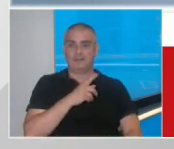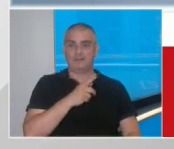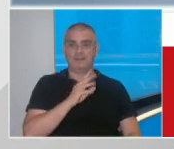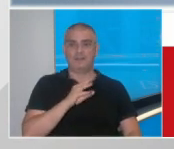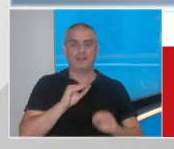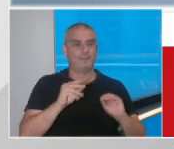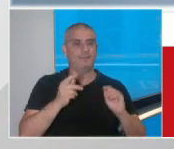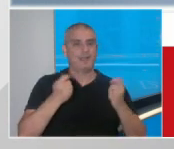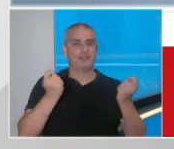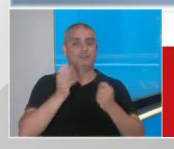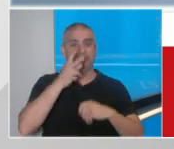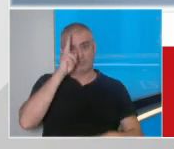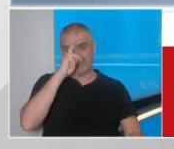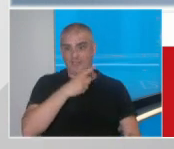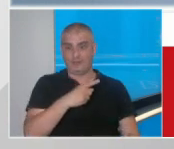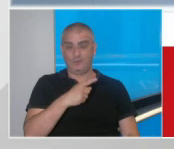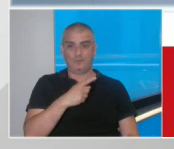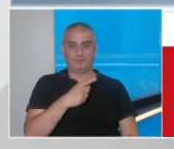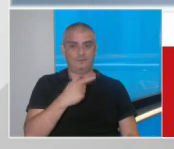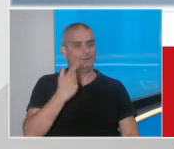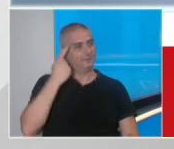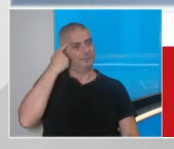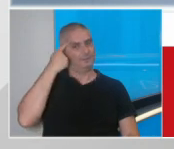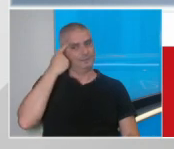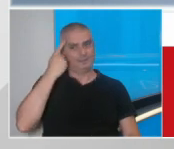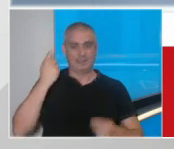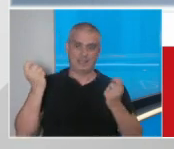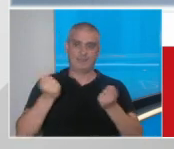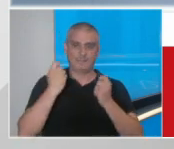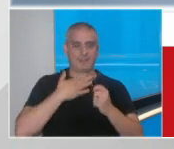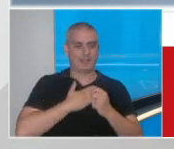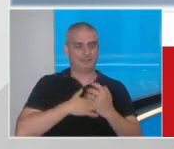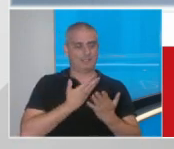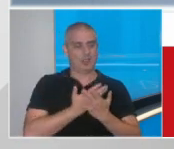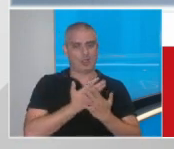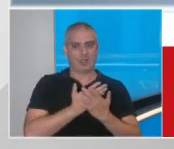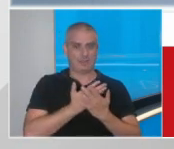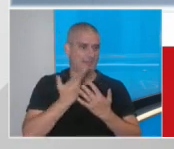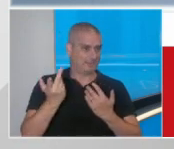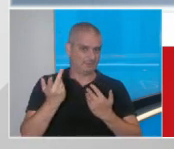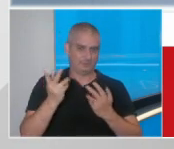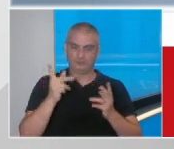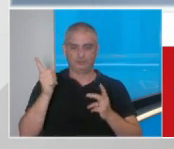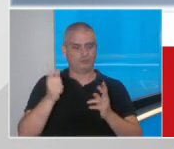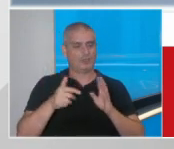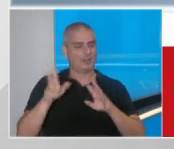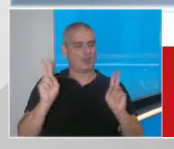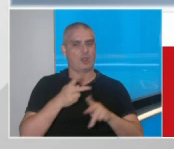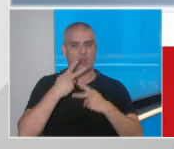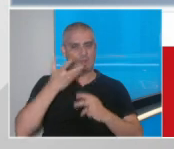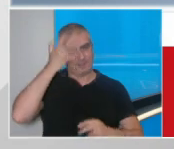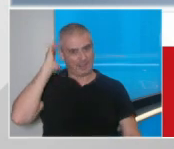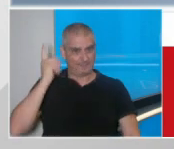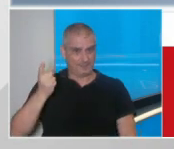לבימאי התשדירים של הליכוד, שבנו על קמפיין שלהם שרצה להוכיח את חוסר היכולת בעיניהם של